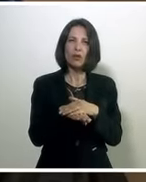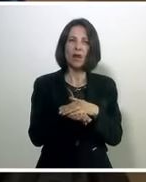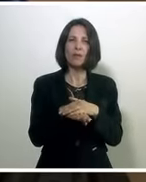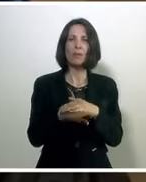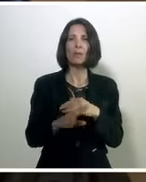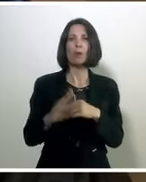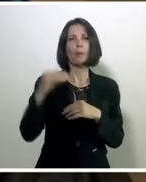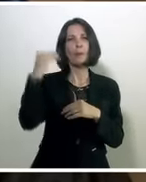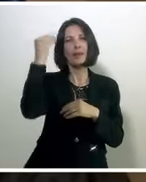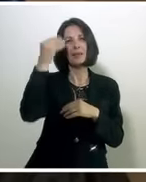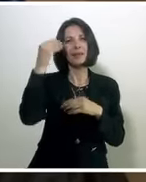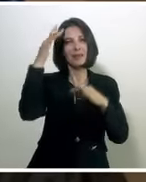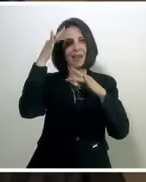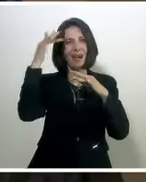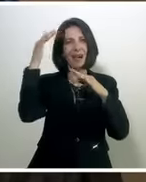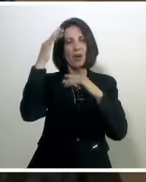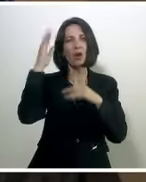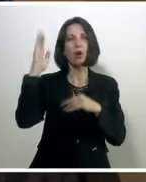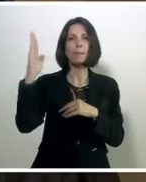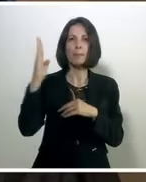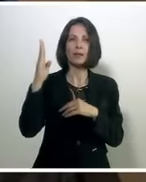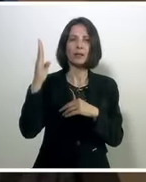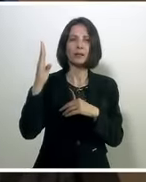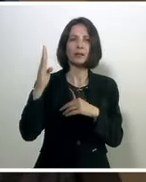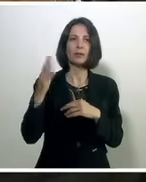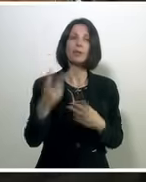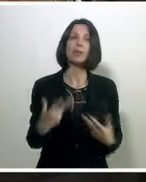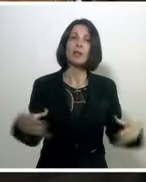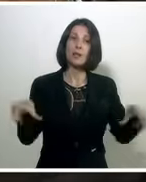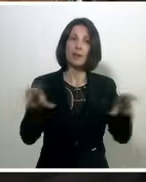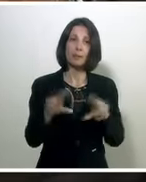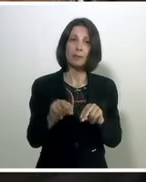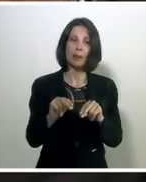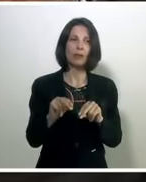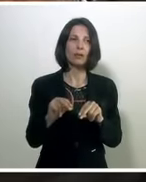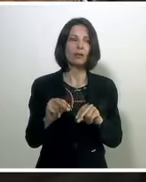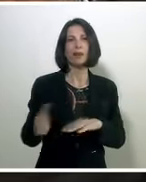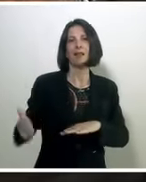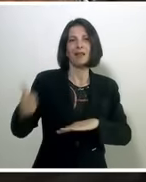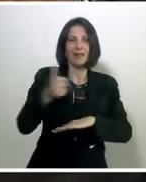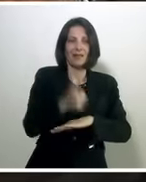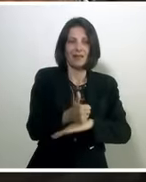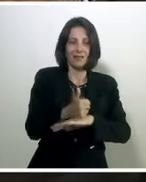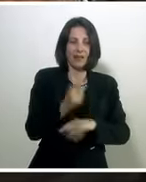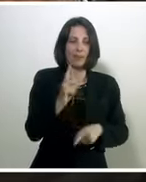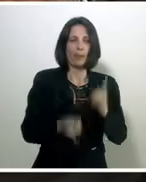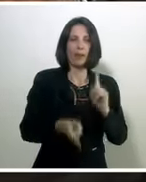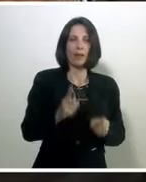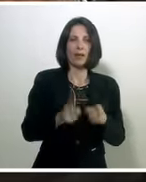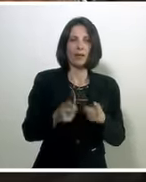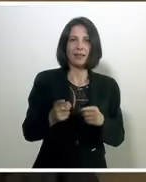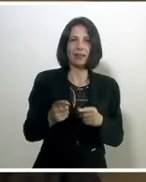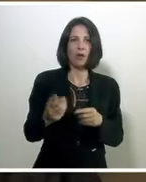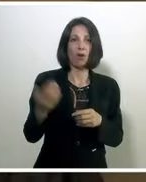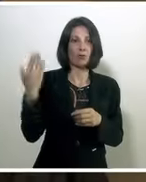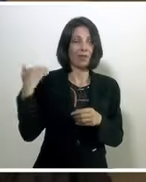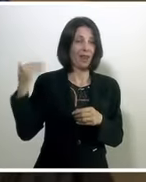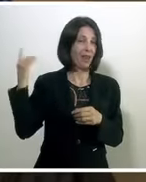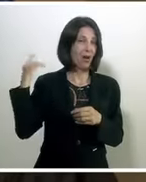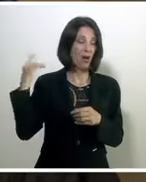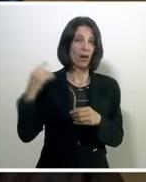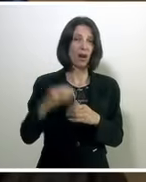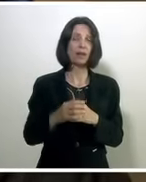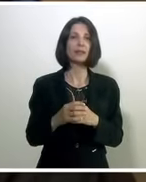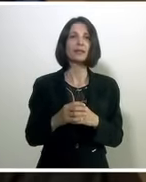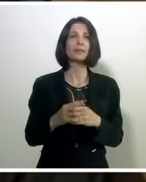repetita juvant egli individuò come mi sembra nessun altro leader politico di Allora la rilevanza dell'etica pubblica come